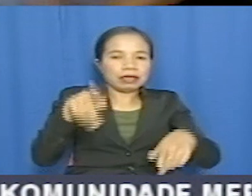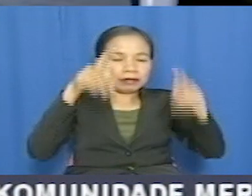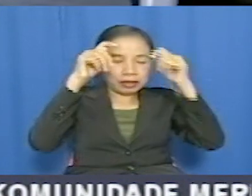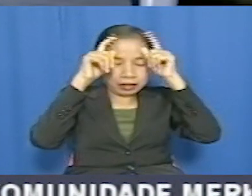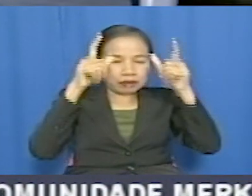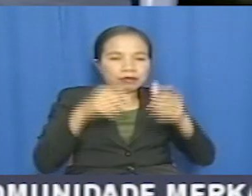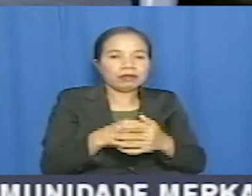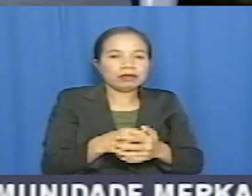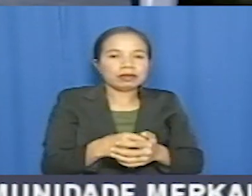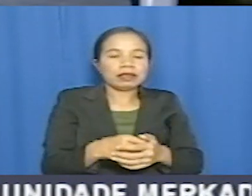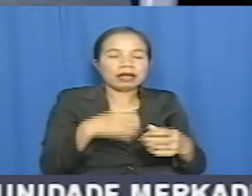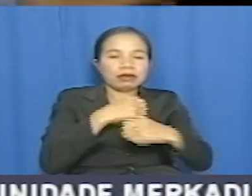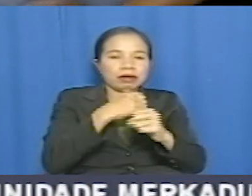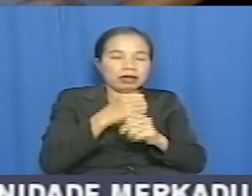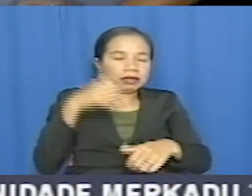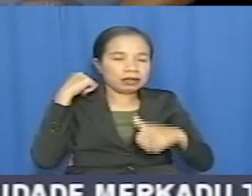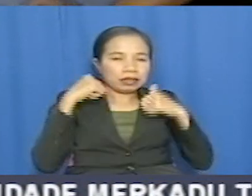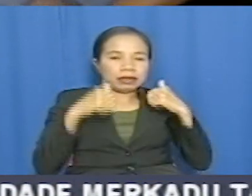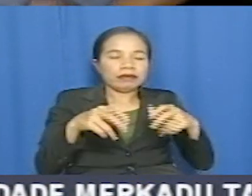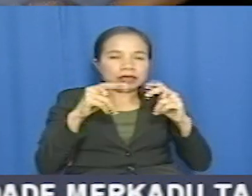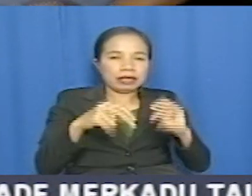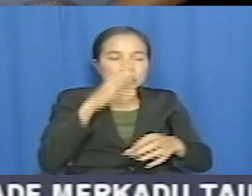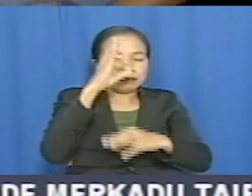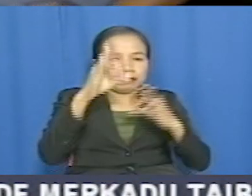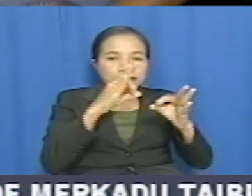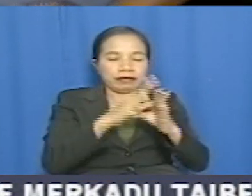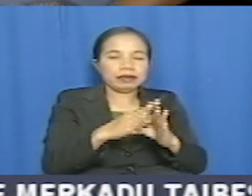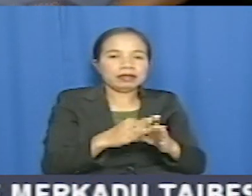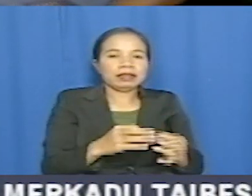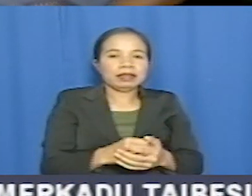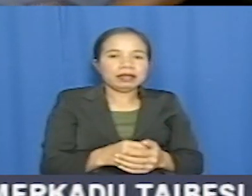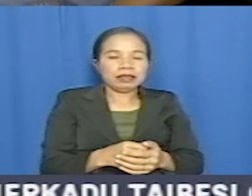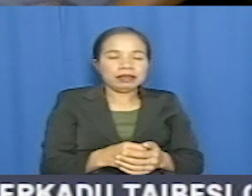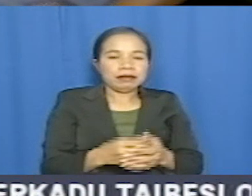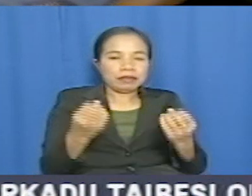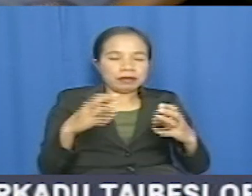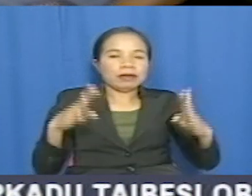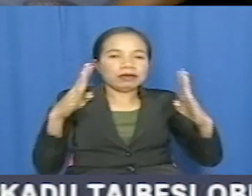fear origin ne bema ka mai husi ita nia uma hon balun bolu